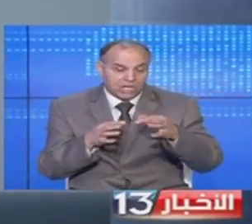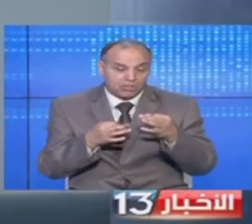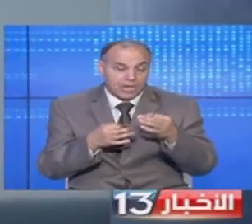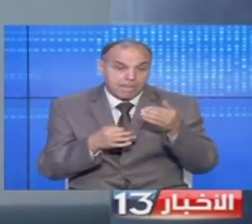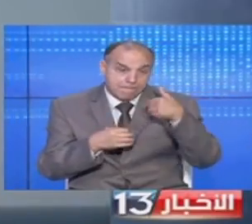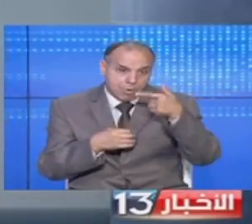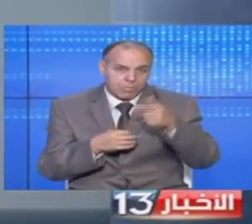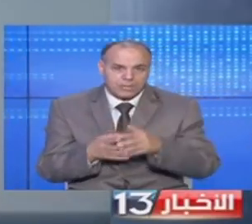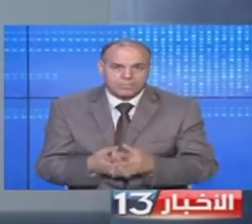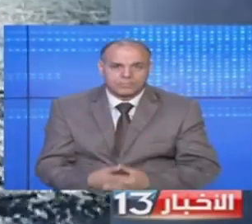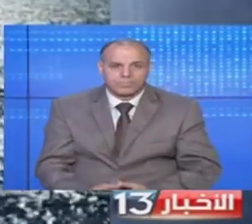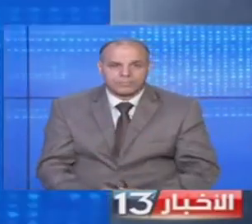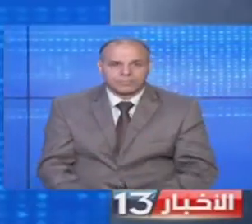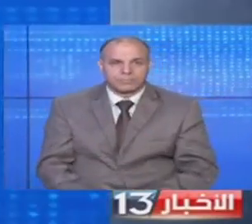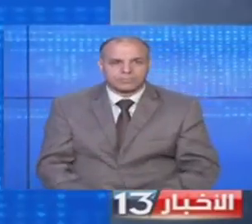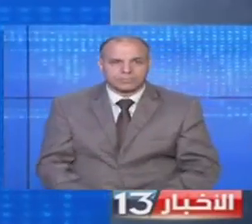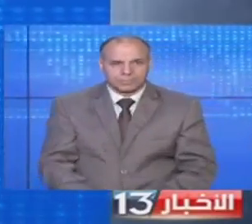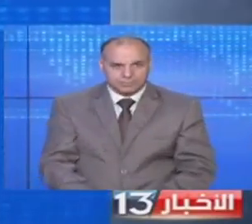المقبله